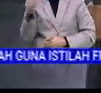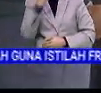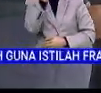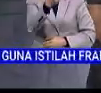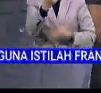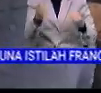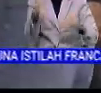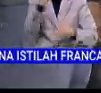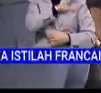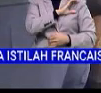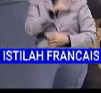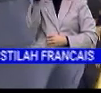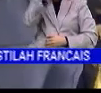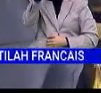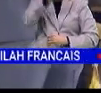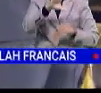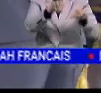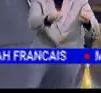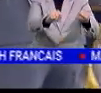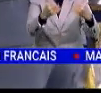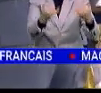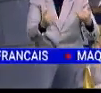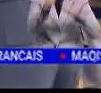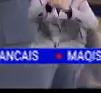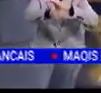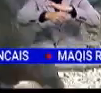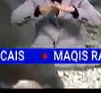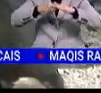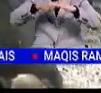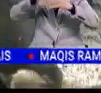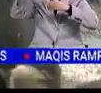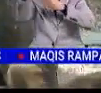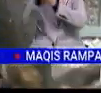polis masih mengesan lokasi sebenar dia bersembunyi